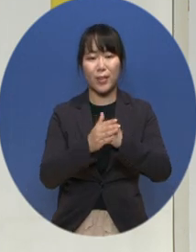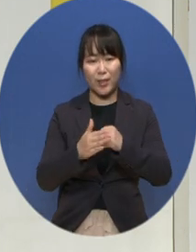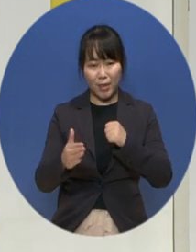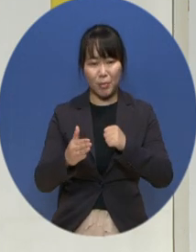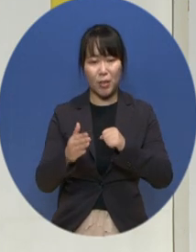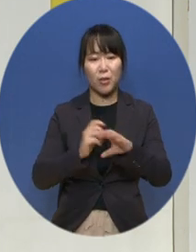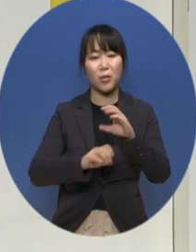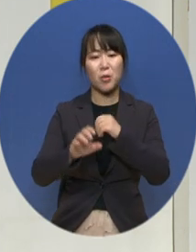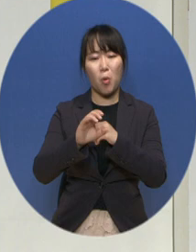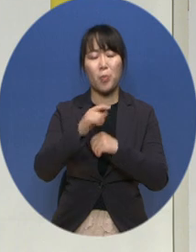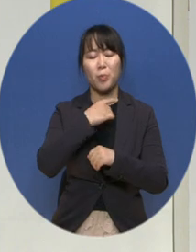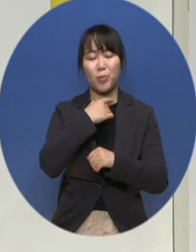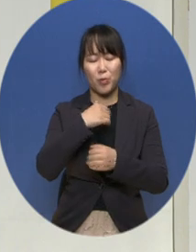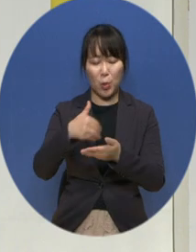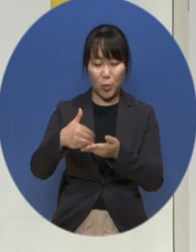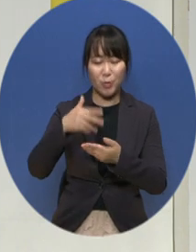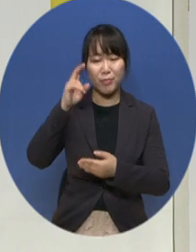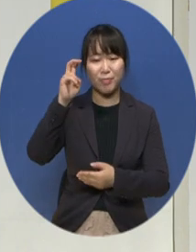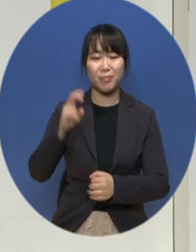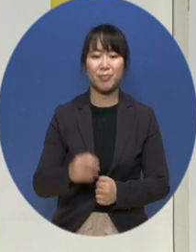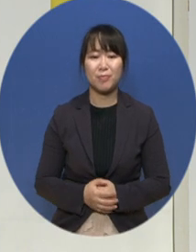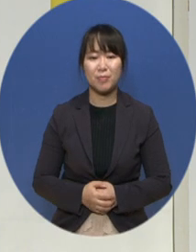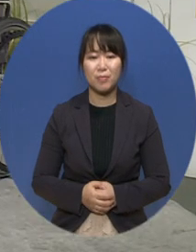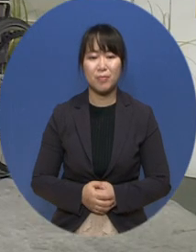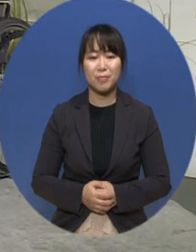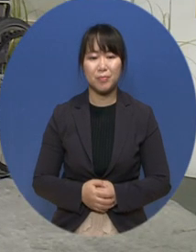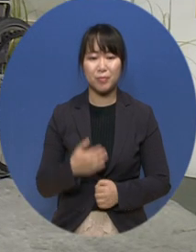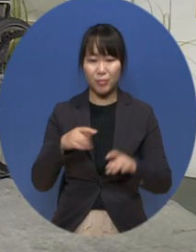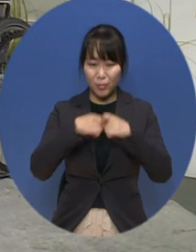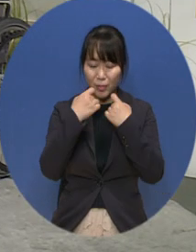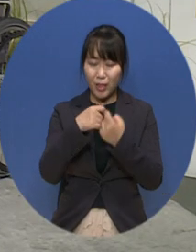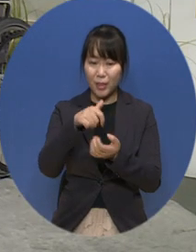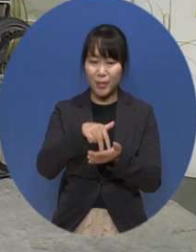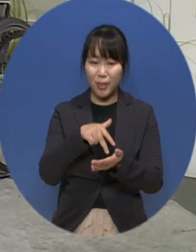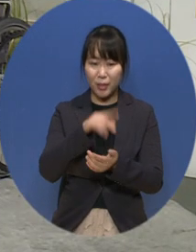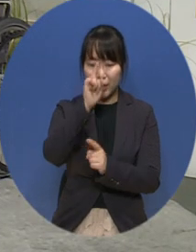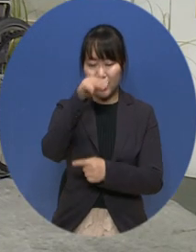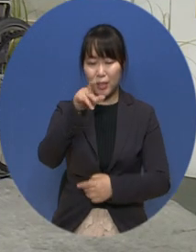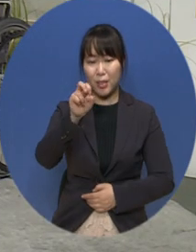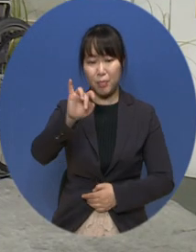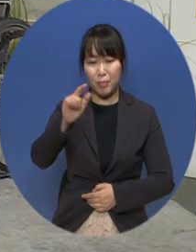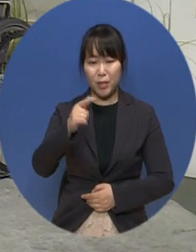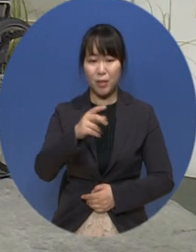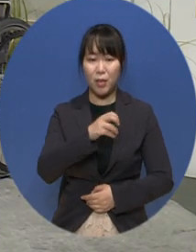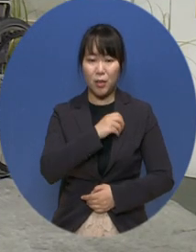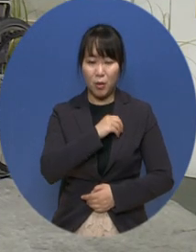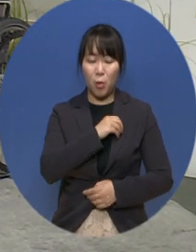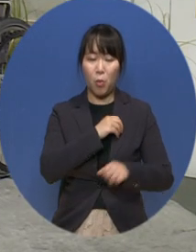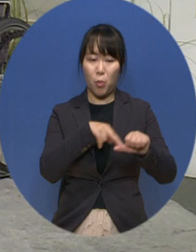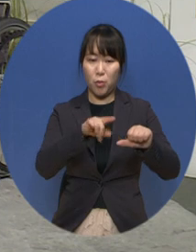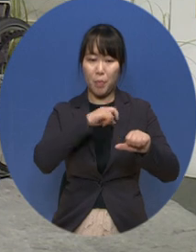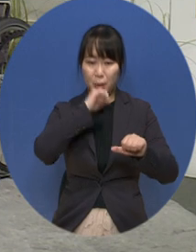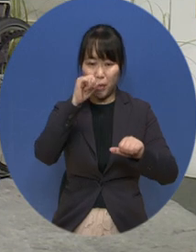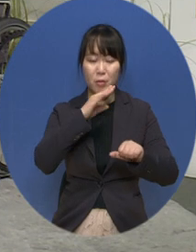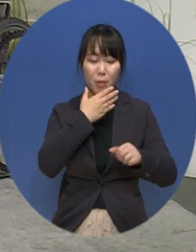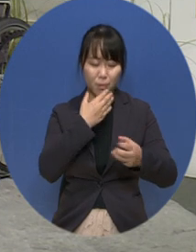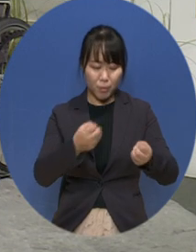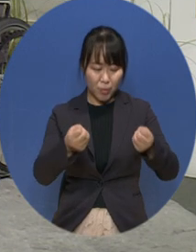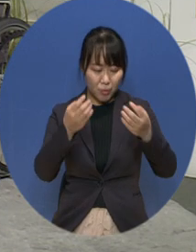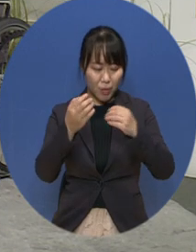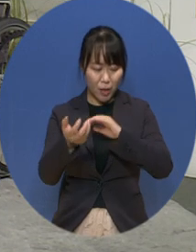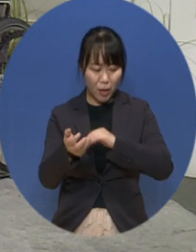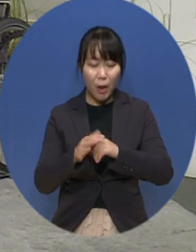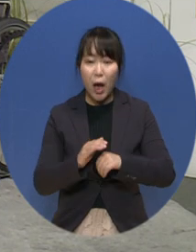요구된다 없어서 입니다 그럼요 사실 뭐 제가 개인적으로 이상 후에 녀 5선 되셔서 뭐 축하 드리지만 아까도 얘는